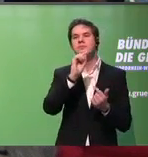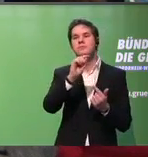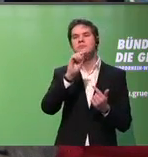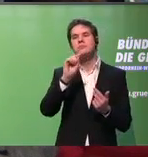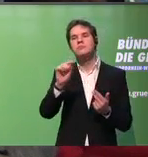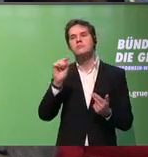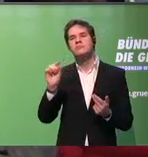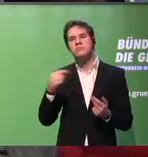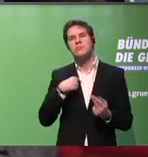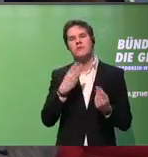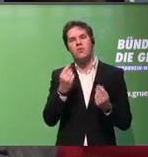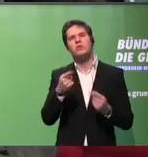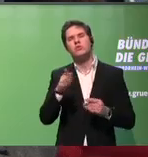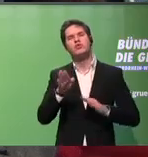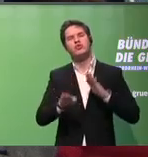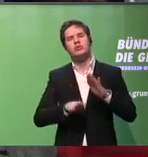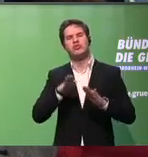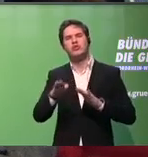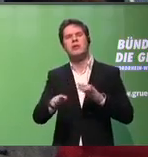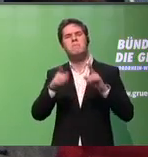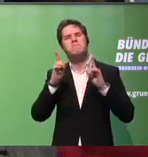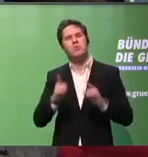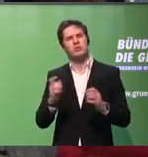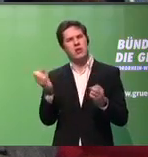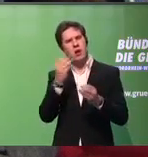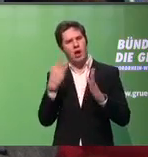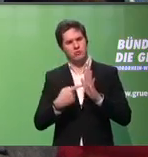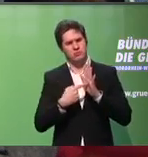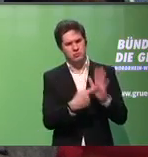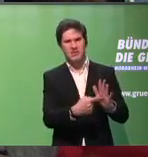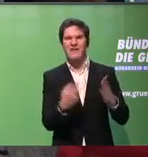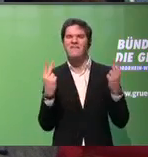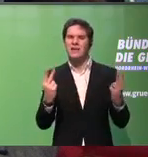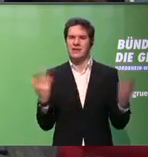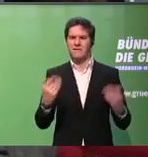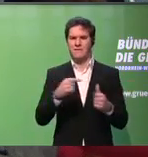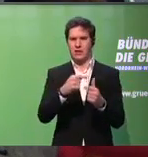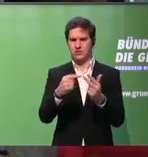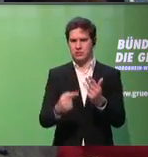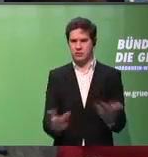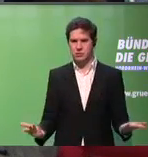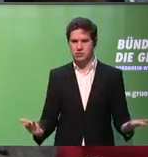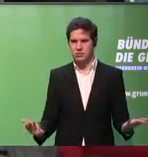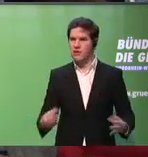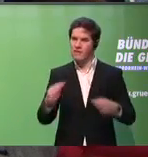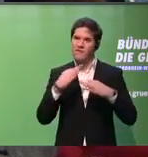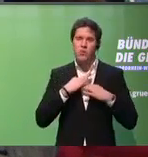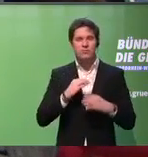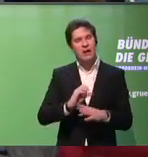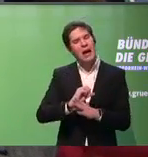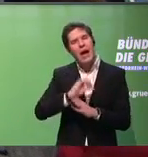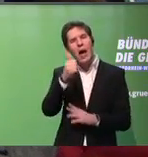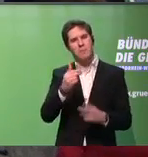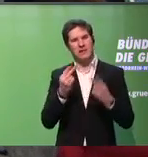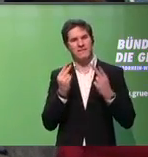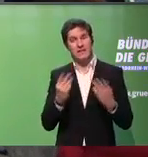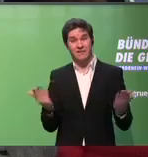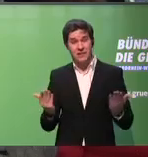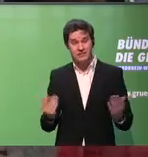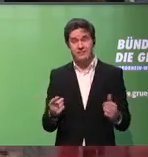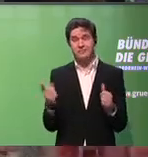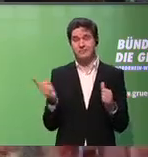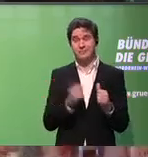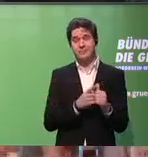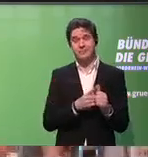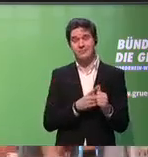Schritte, die wir machen, klar machen müssen. Und die erste, das wichtig für unsere Kampagne ist, ist